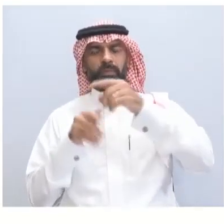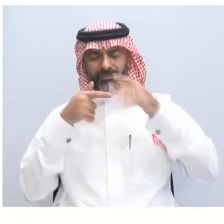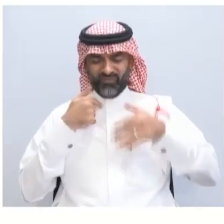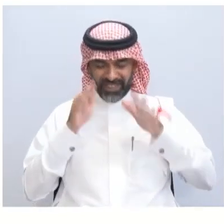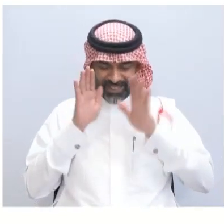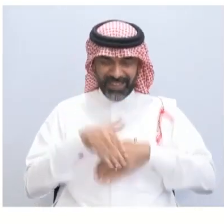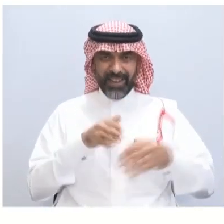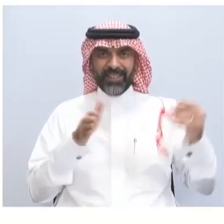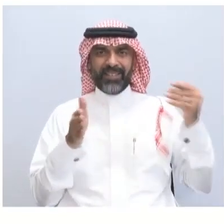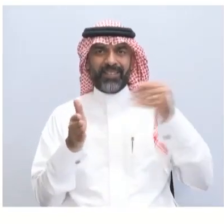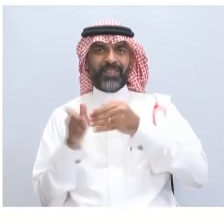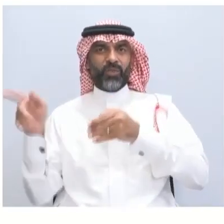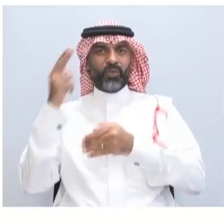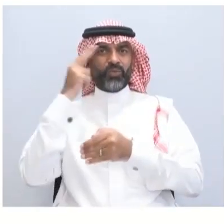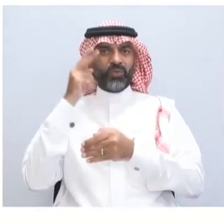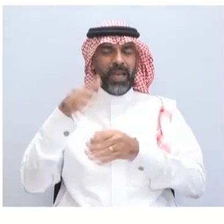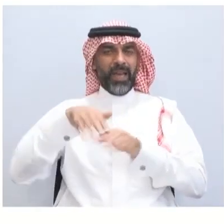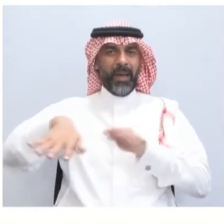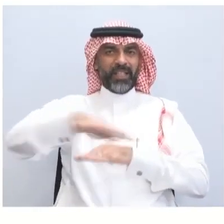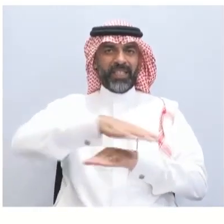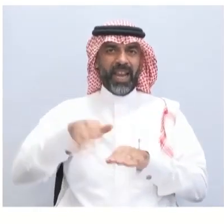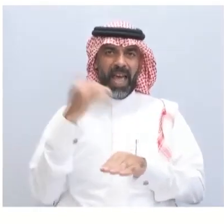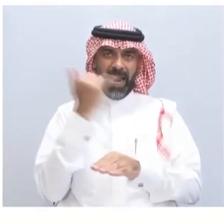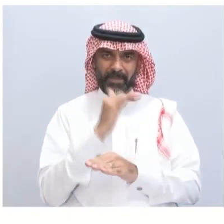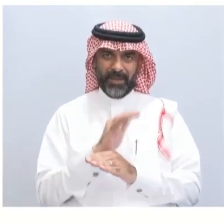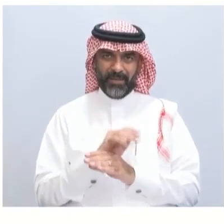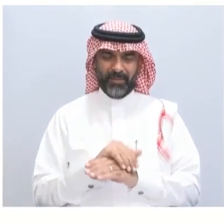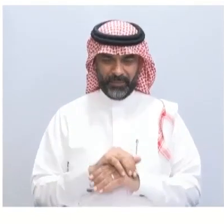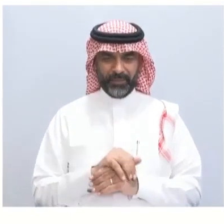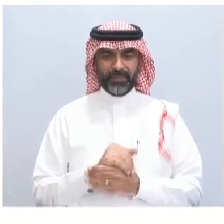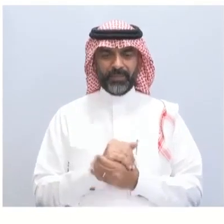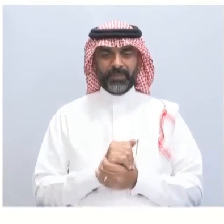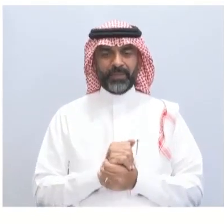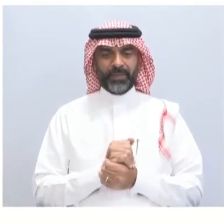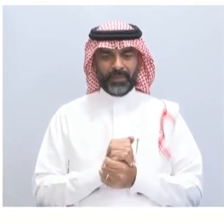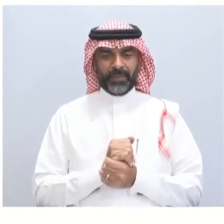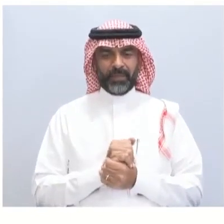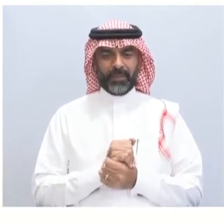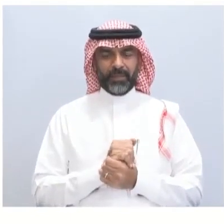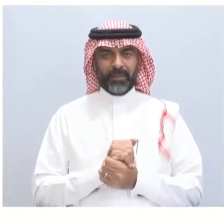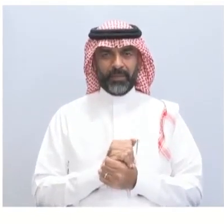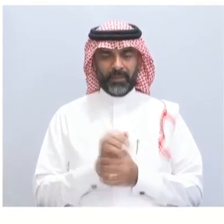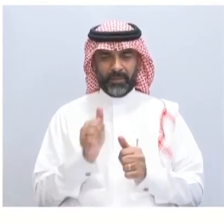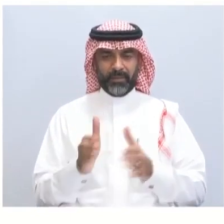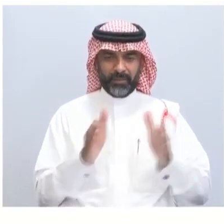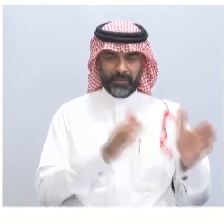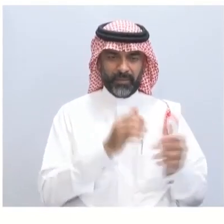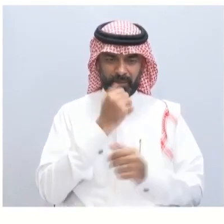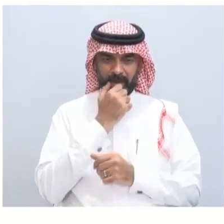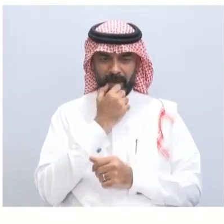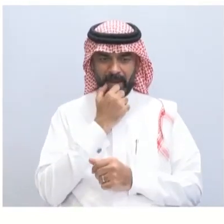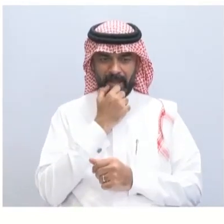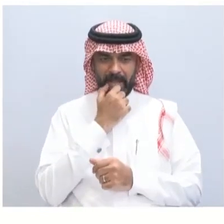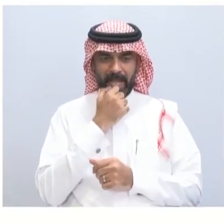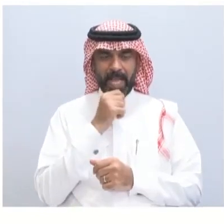والمعتمرين اليها طيله ايام العام وفتره الحج كما تعلمون